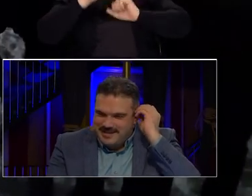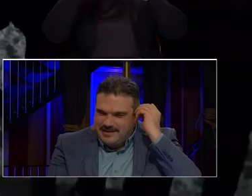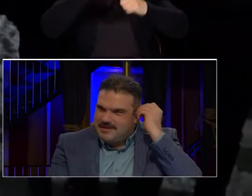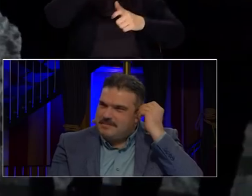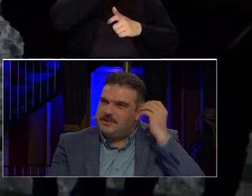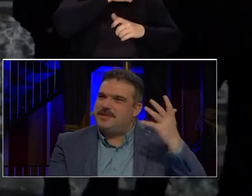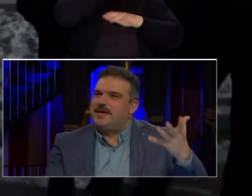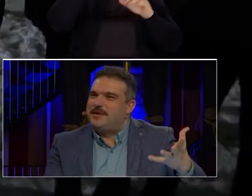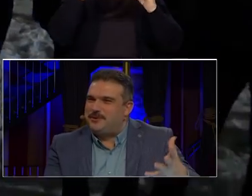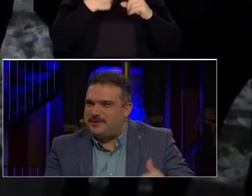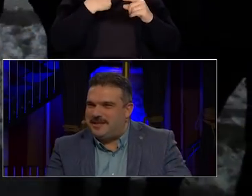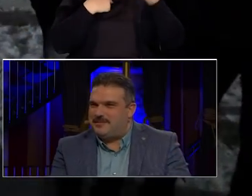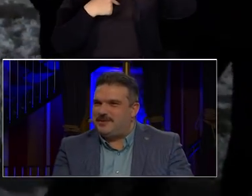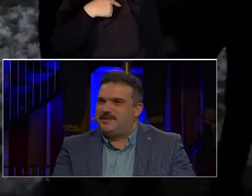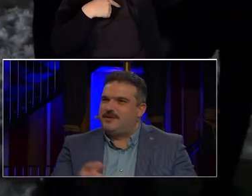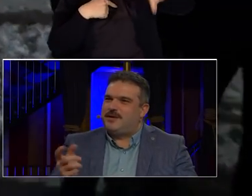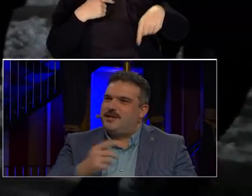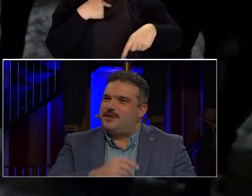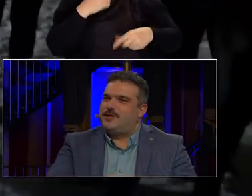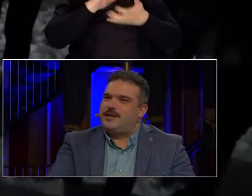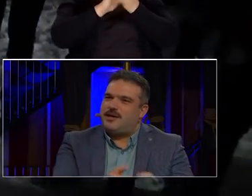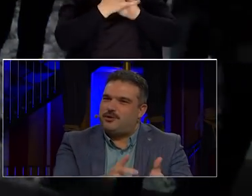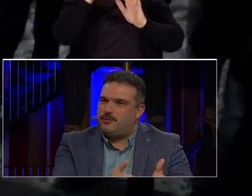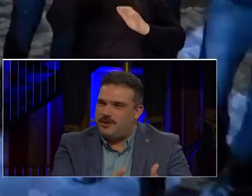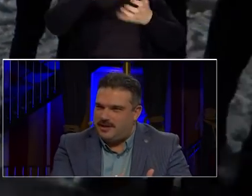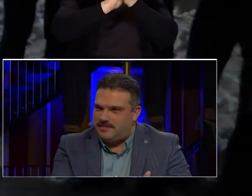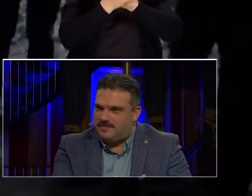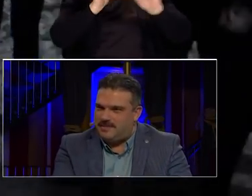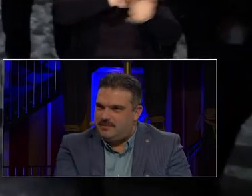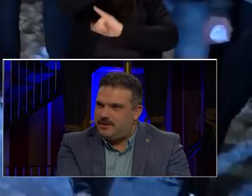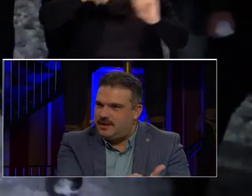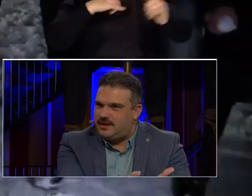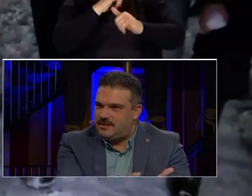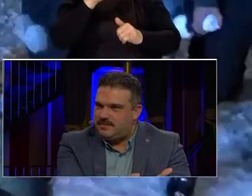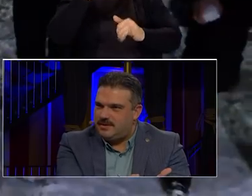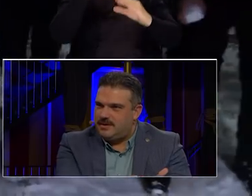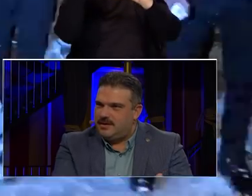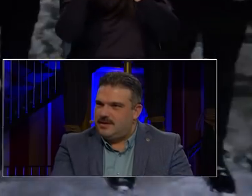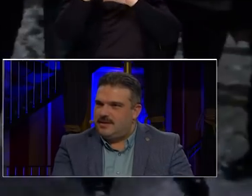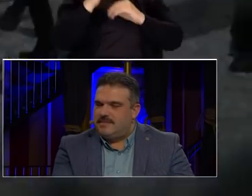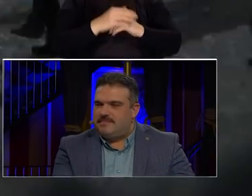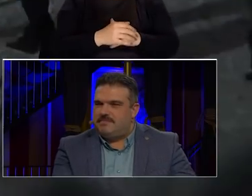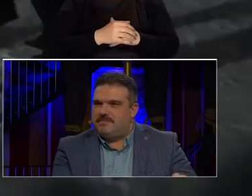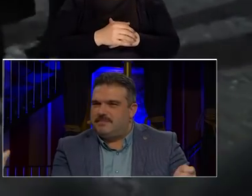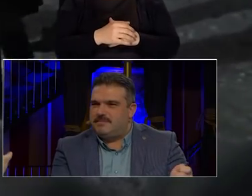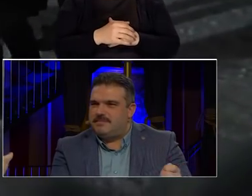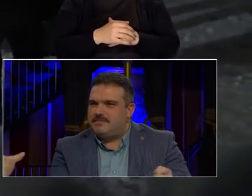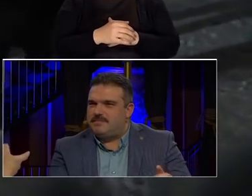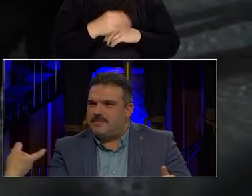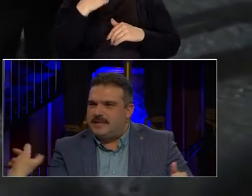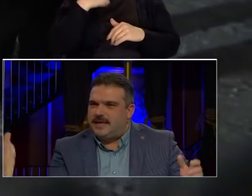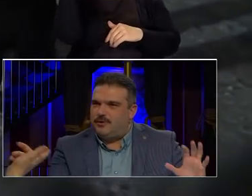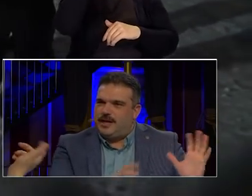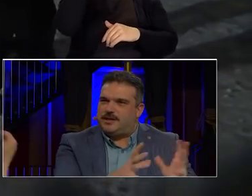ya. Biz de geliyoruz yazmış. Dedim ki kar yağıyor, gelin kar topu oynayalım. Twitter'dan attım. Biz de geliyoruz diye